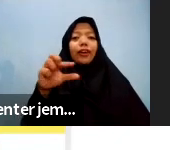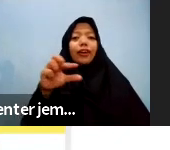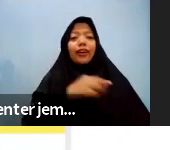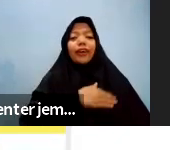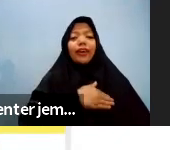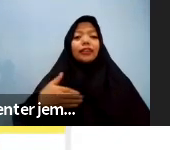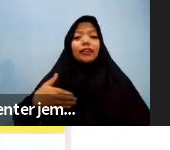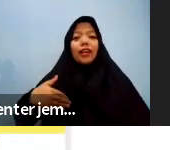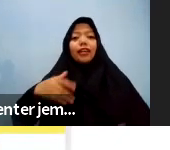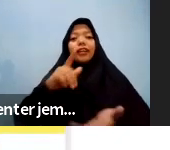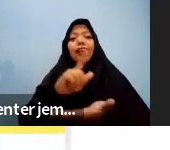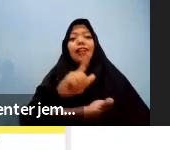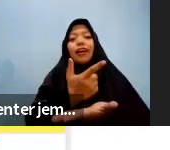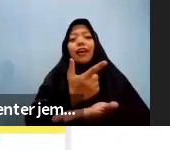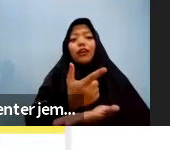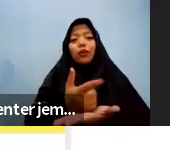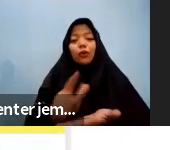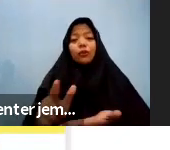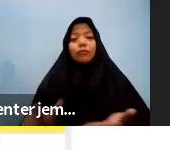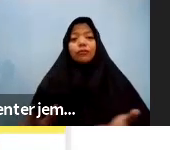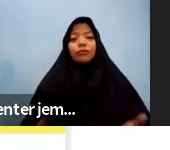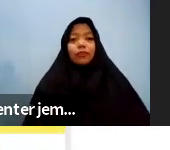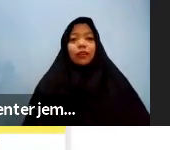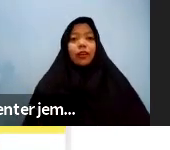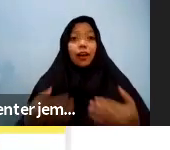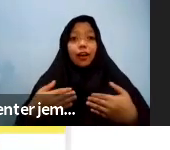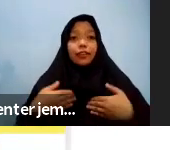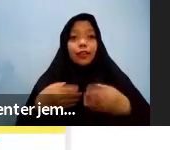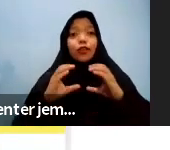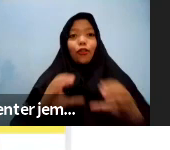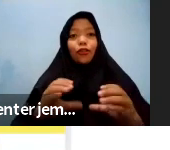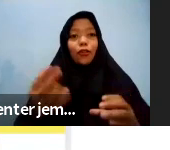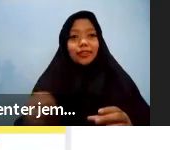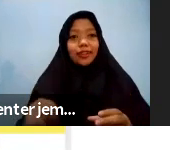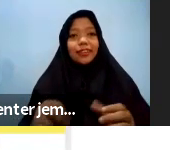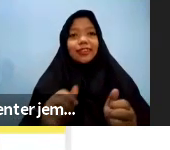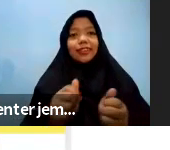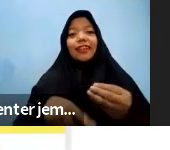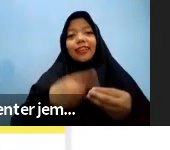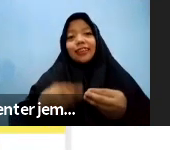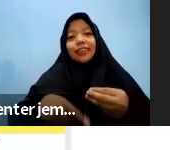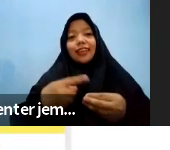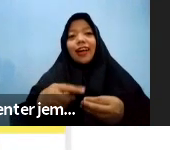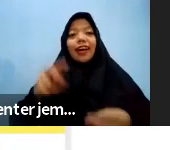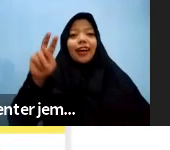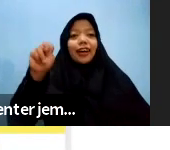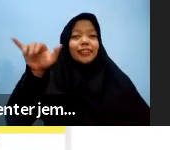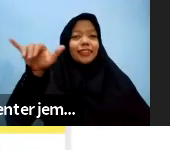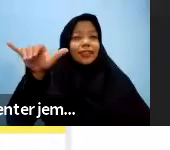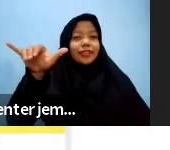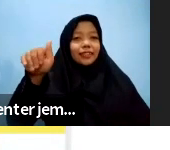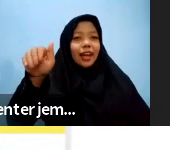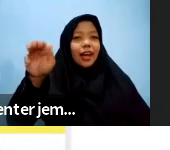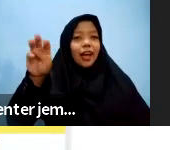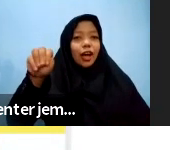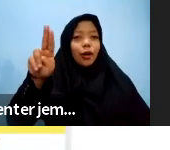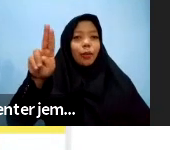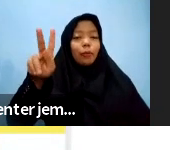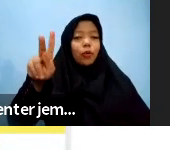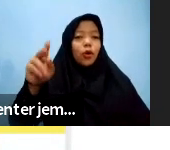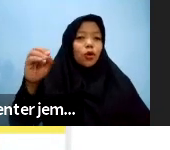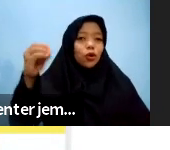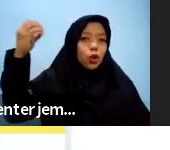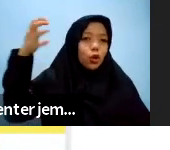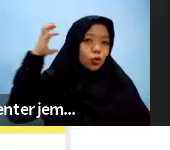bunyi nyamuk Jadi mereka tahu Oh kalau bunyinya seperti ini ini adalah nyamuk lalu kalau